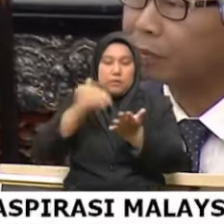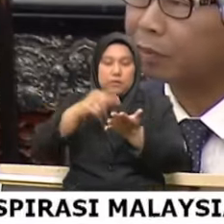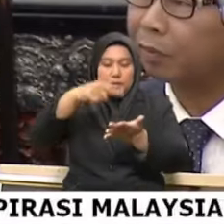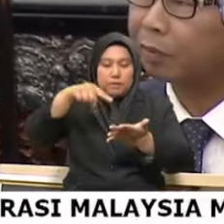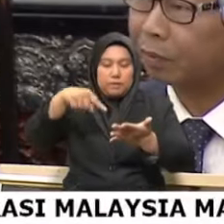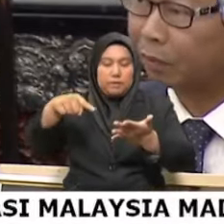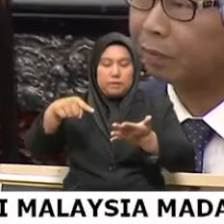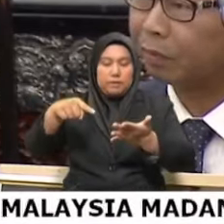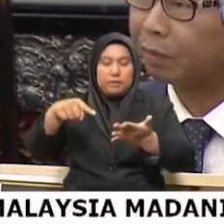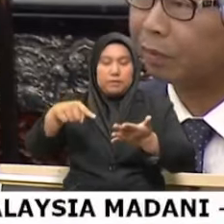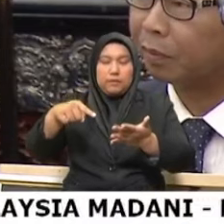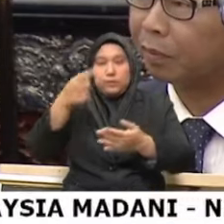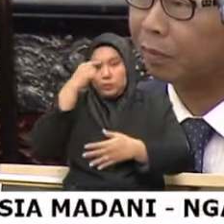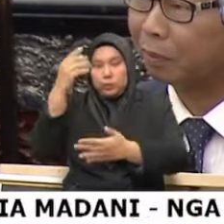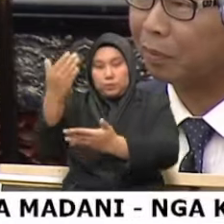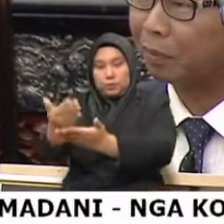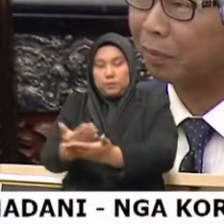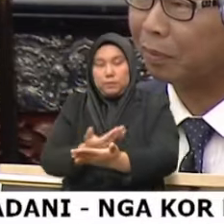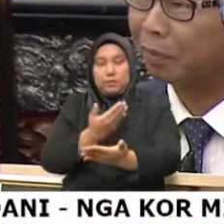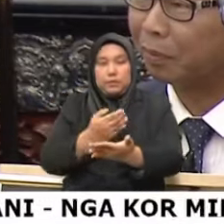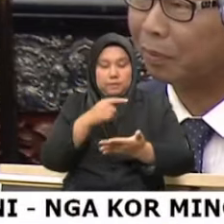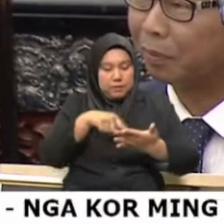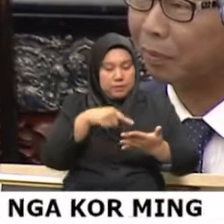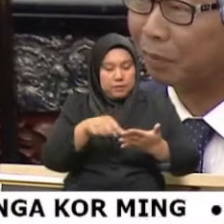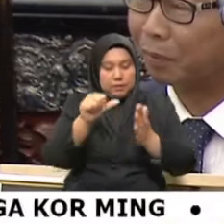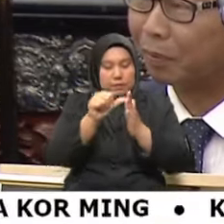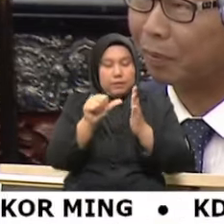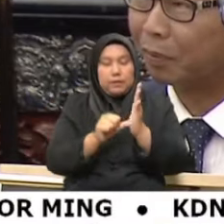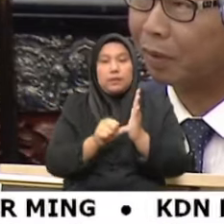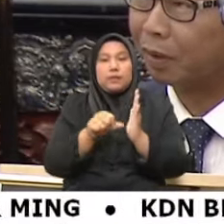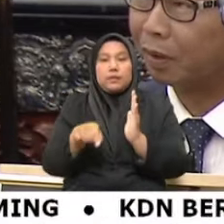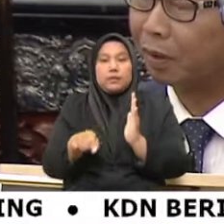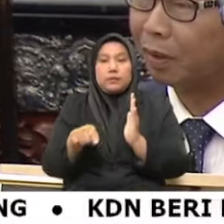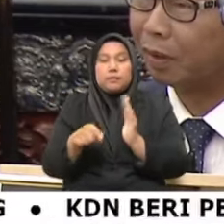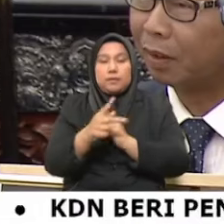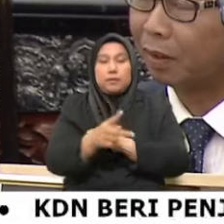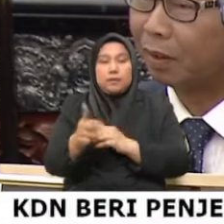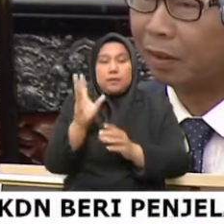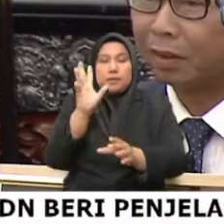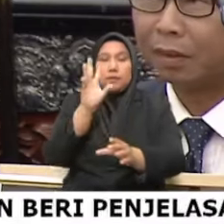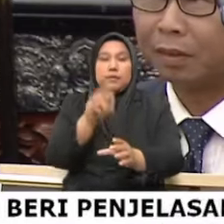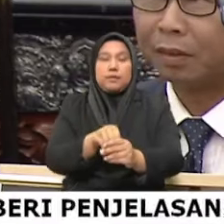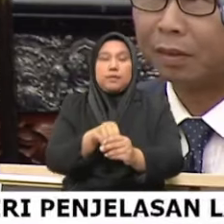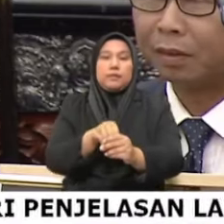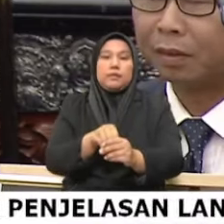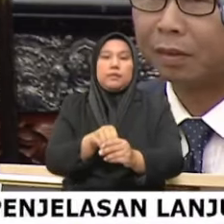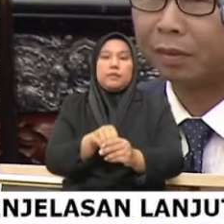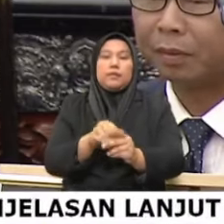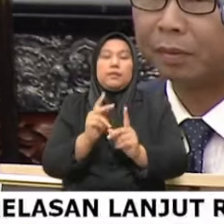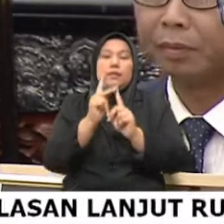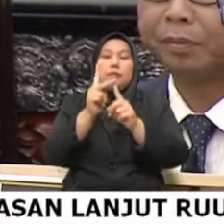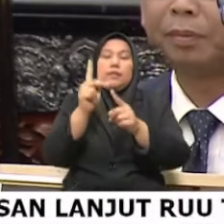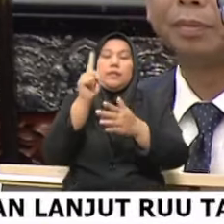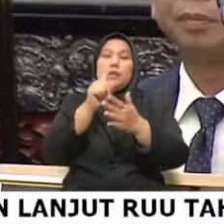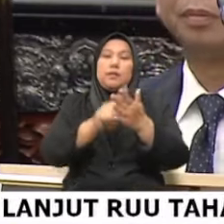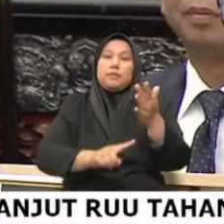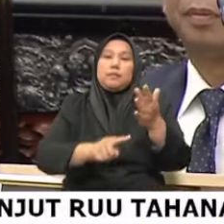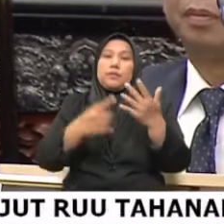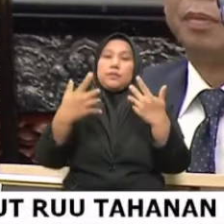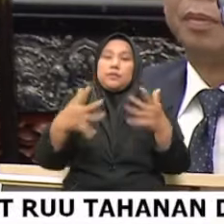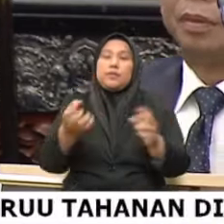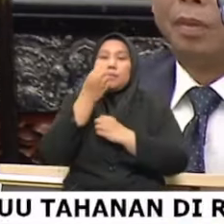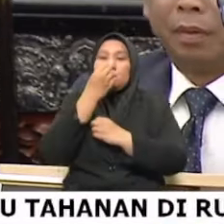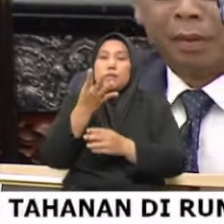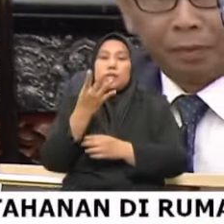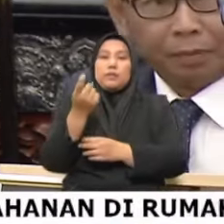sebabnya di dalam pembaharuan penyemakan akta ini, banyak perkara-perkara yang melibatkan khususnya apa yang telah dibangkitkan oleh Yang Berhormat